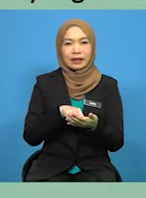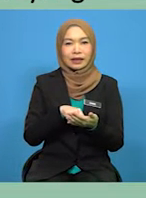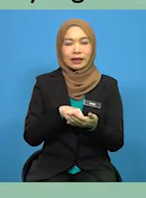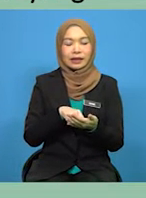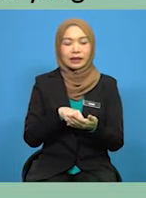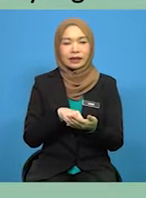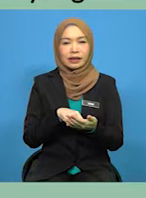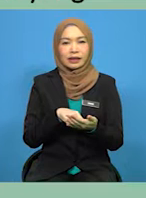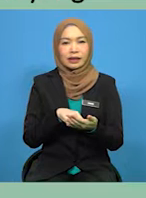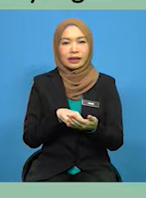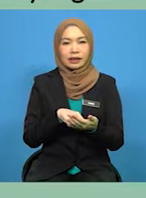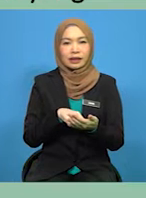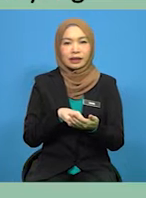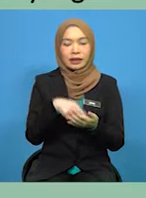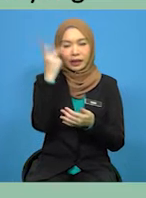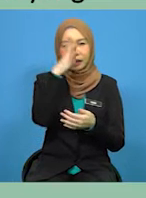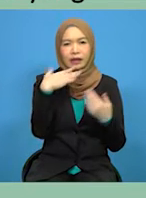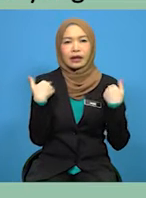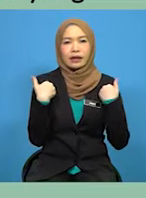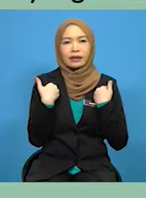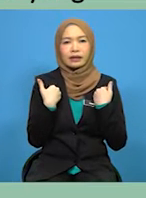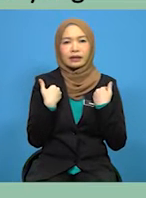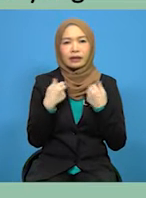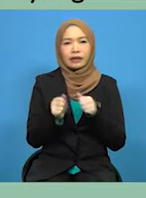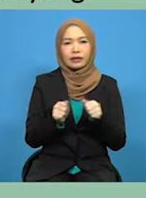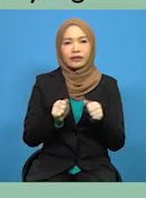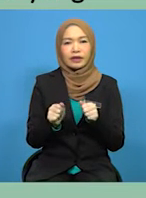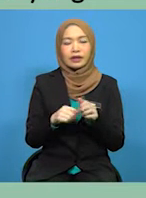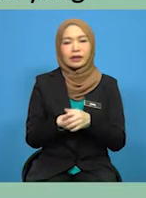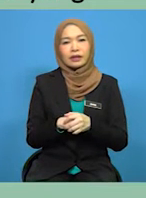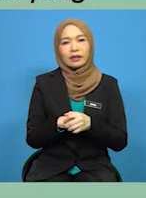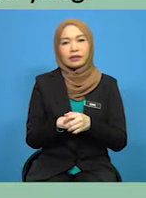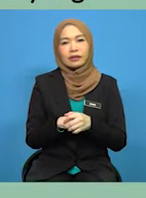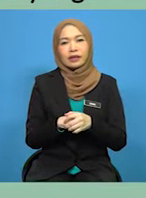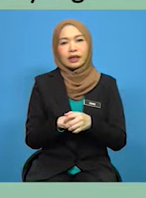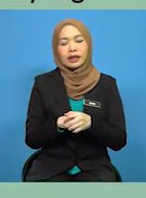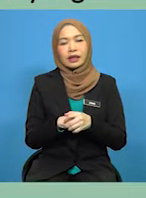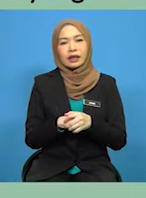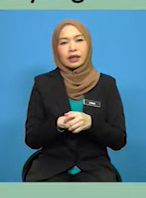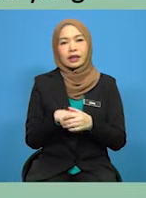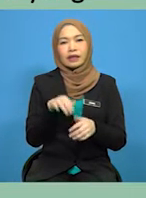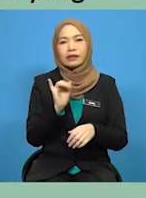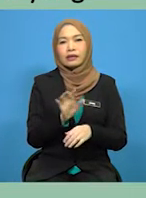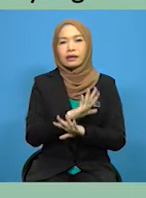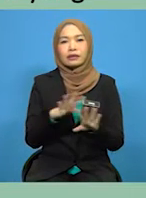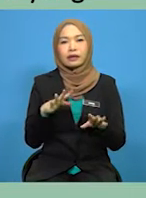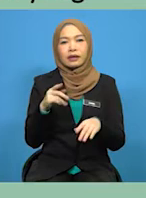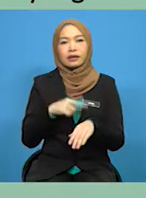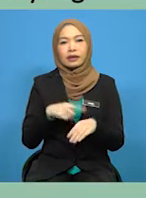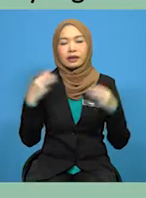timbul apabila terdapatnya aktiviti produktif tetapi tidak